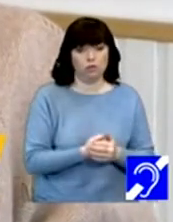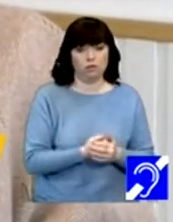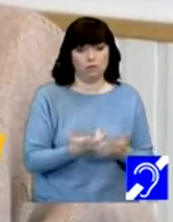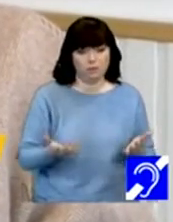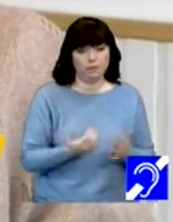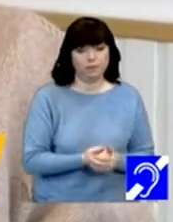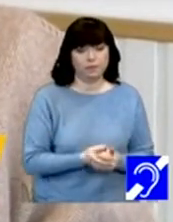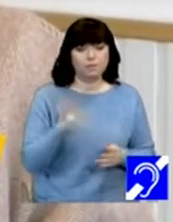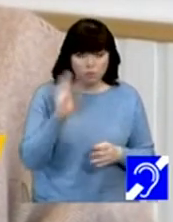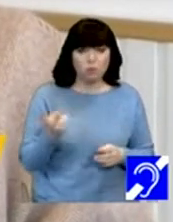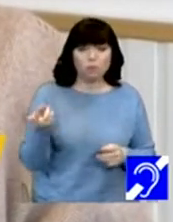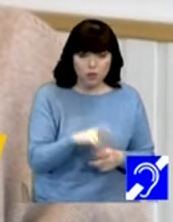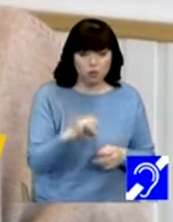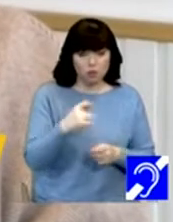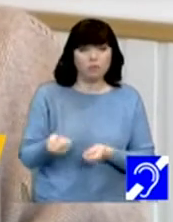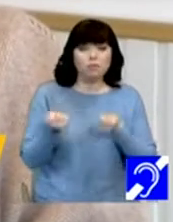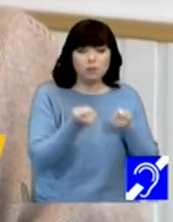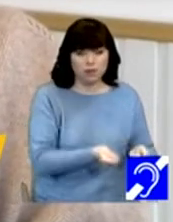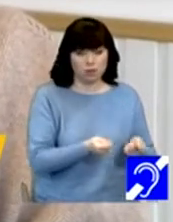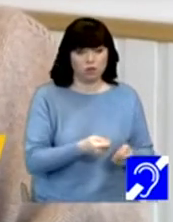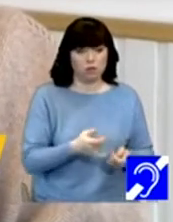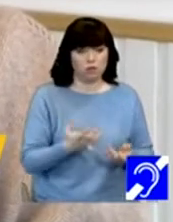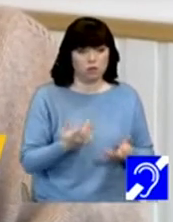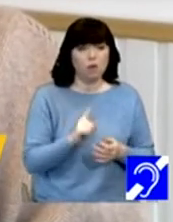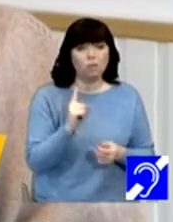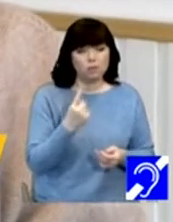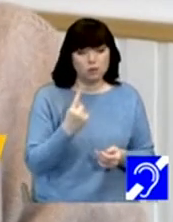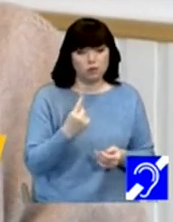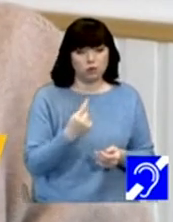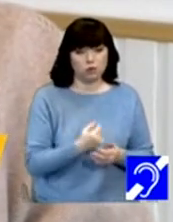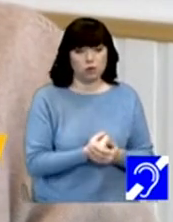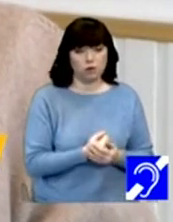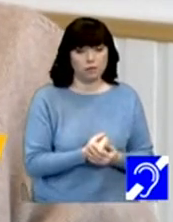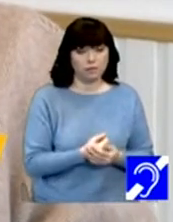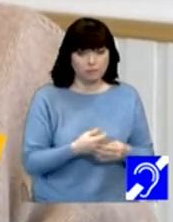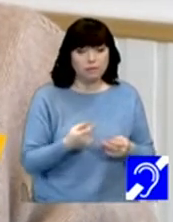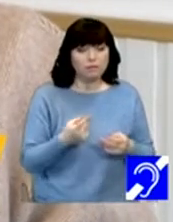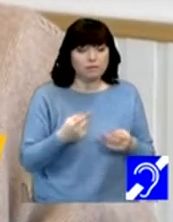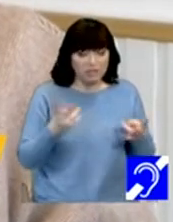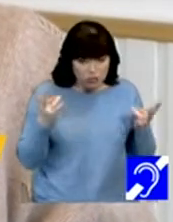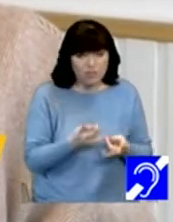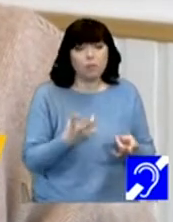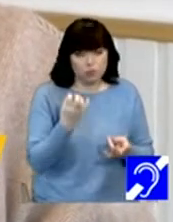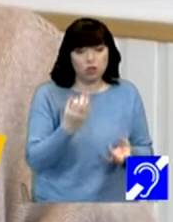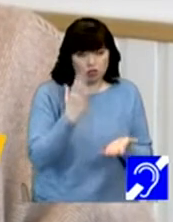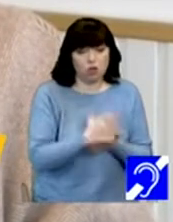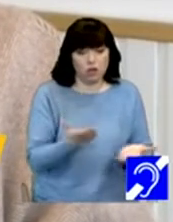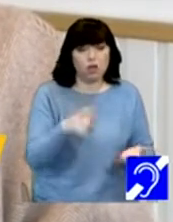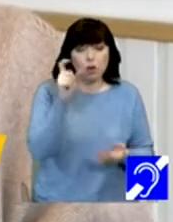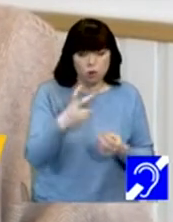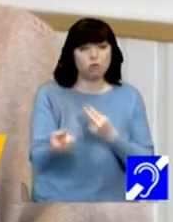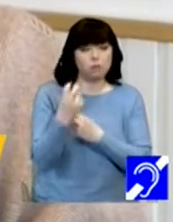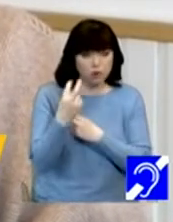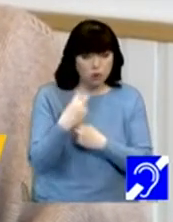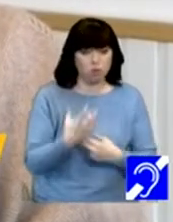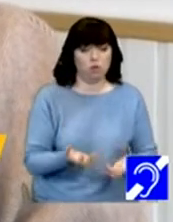să vină și cu donații, pentru că necesitatea este, încă oamenii se